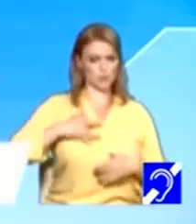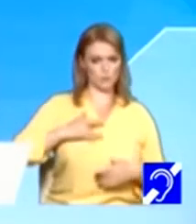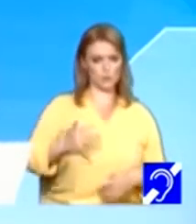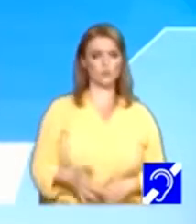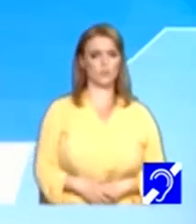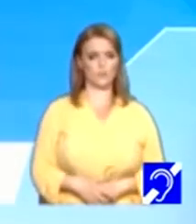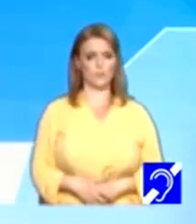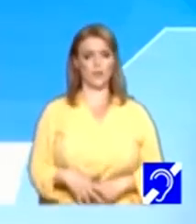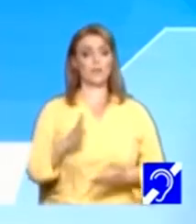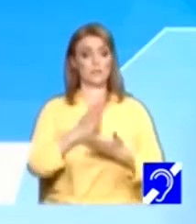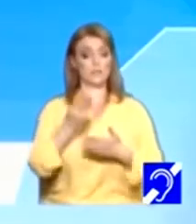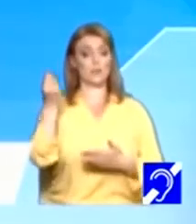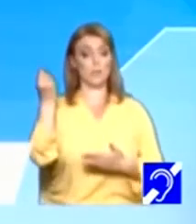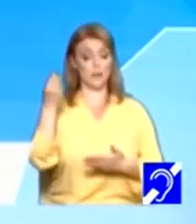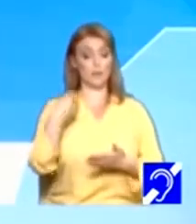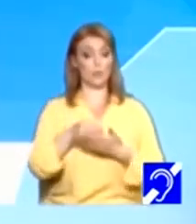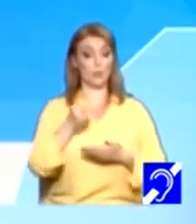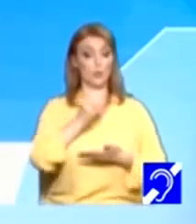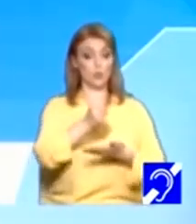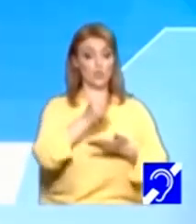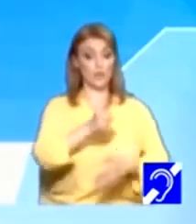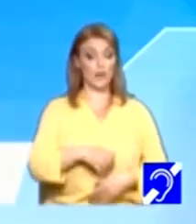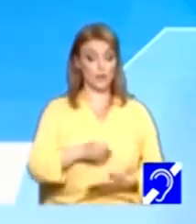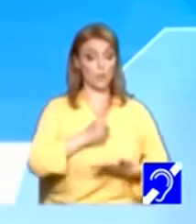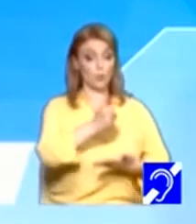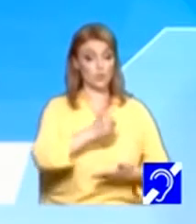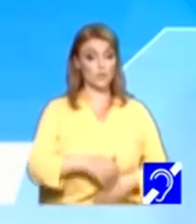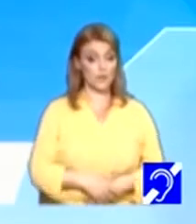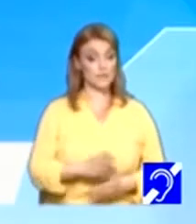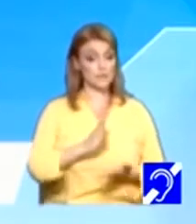sunt bani bugetari și felul în care ei se